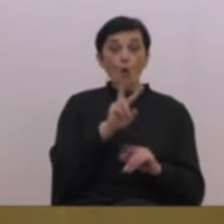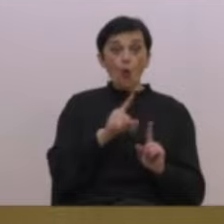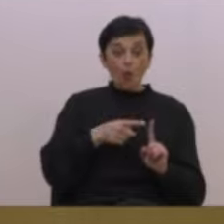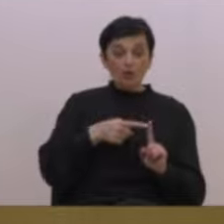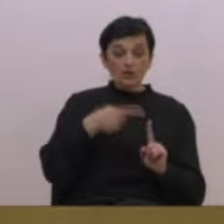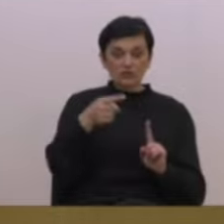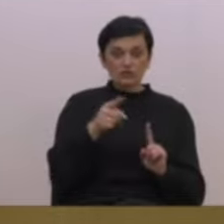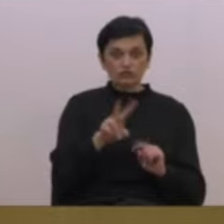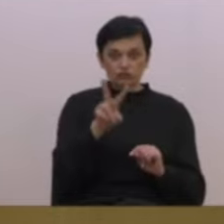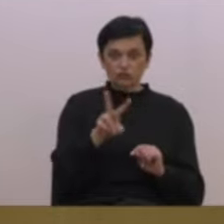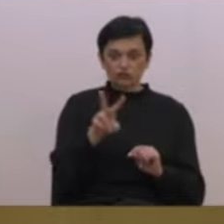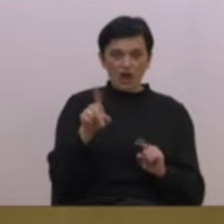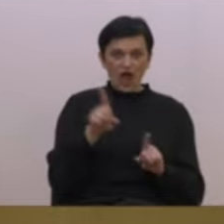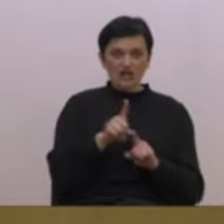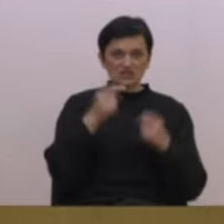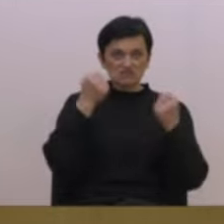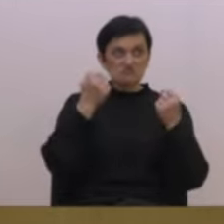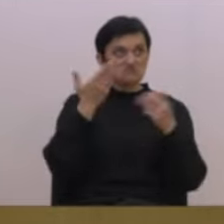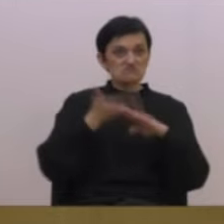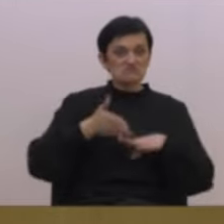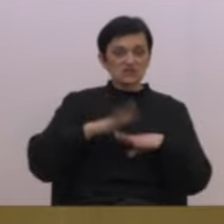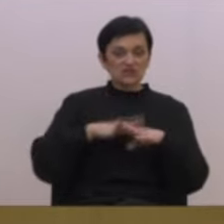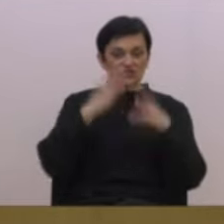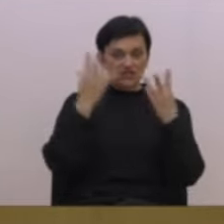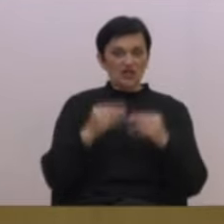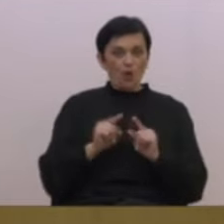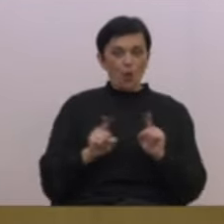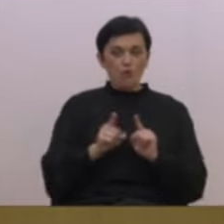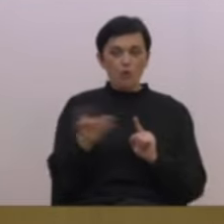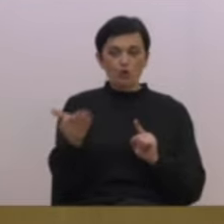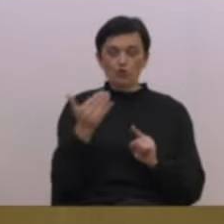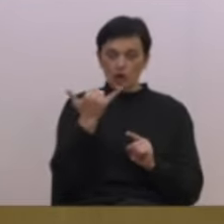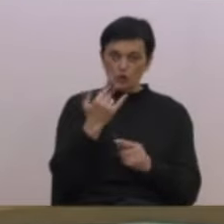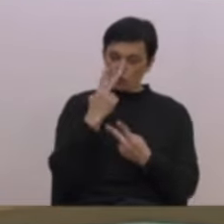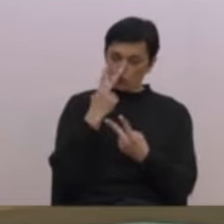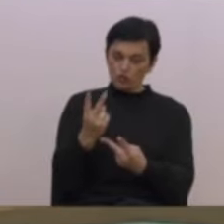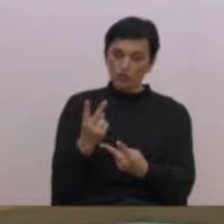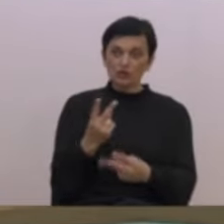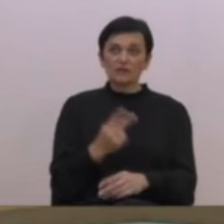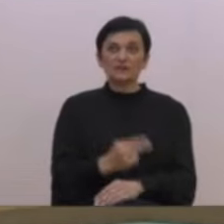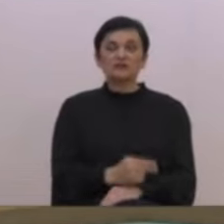ესეთი მძიმე დღეში იქნებოდა ოპოზიცია ასაც ახლა ჩვენ უყურებთ